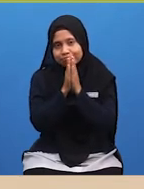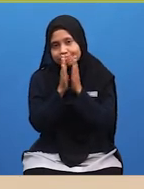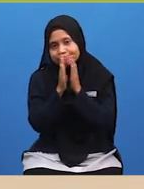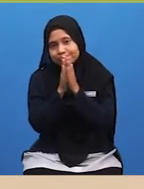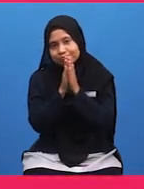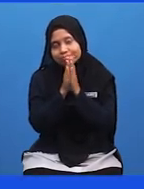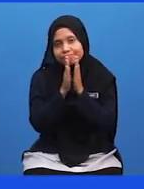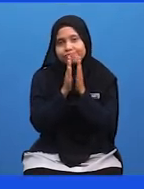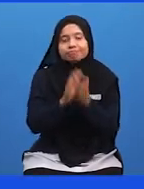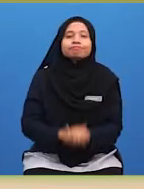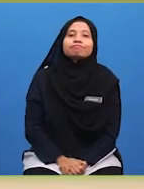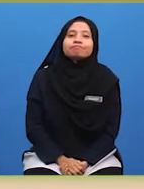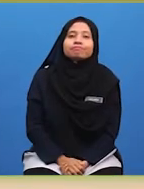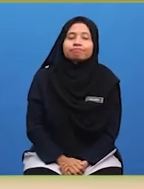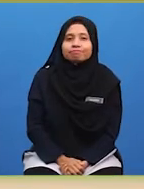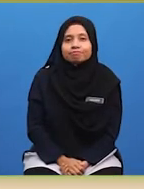Comel.